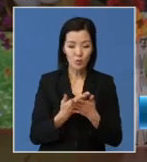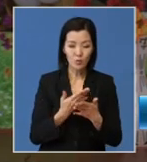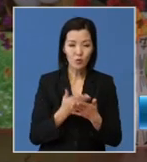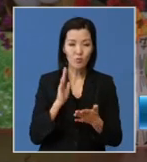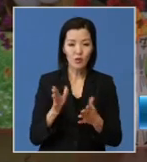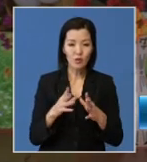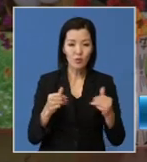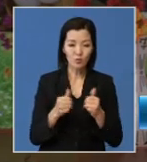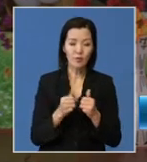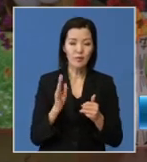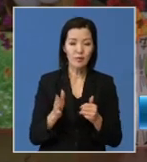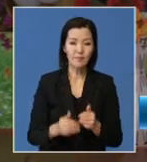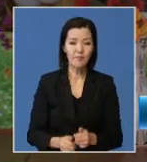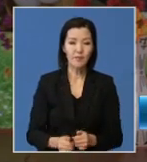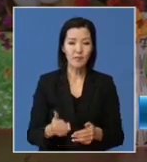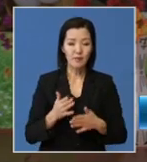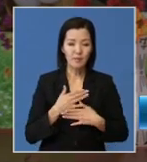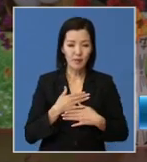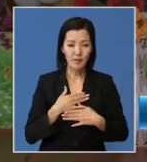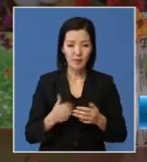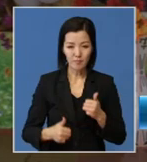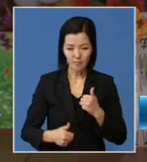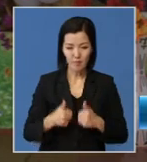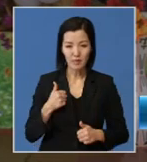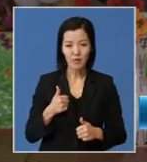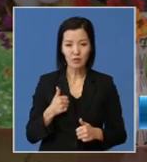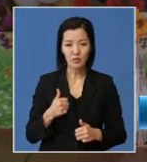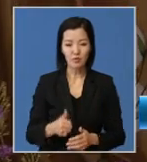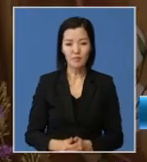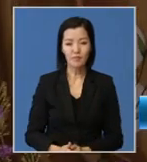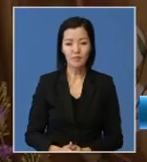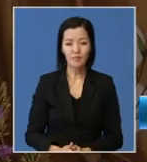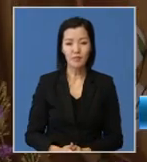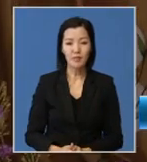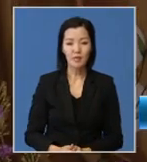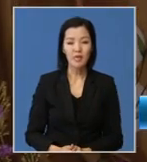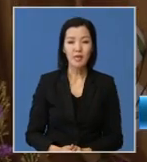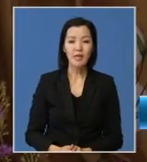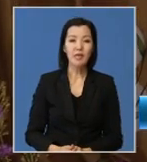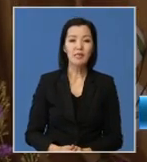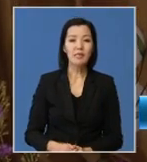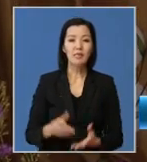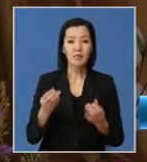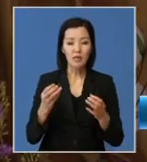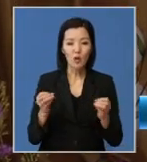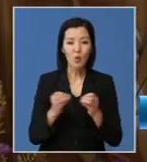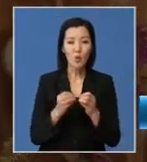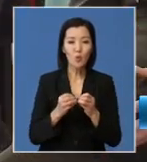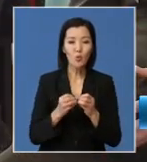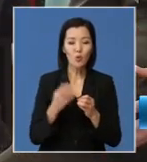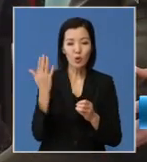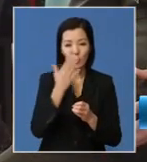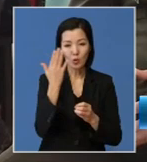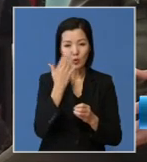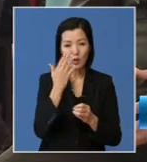керемет үлгілі отбасы. Мен бұл кісілерді осы жағынан да атап айтқым келеді. Қария тақиялы періштеден бөлек оннан аса фильмге түскен